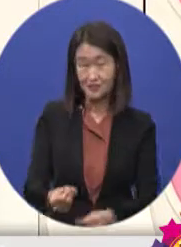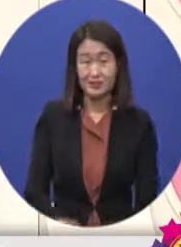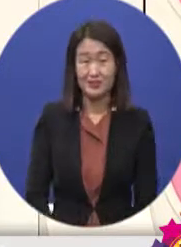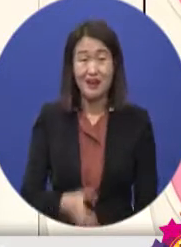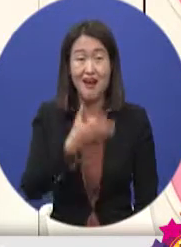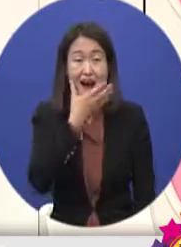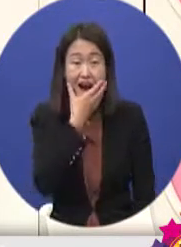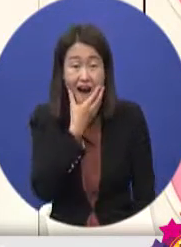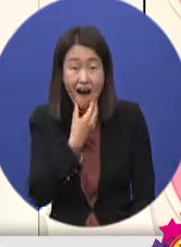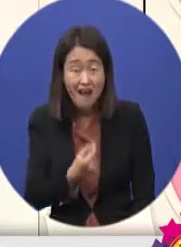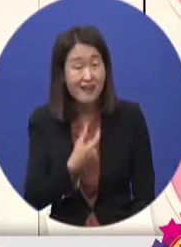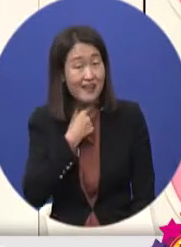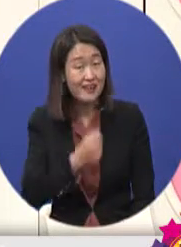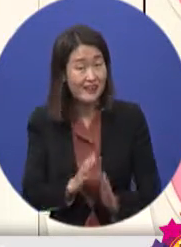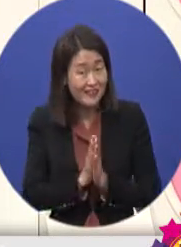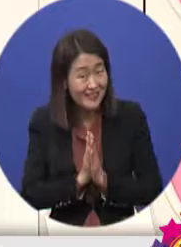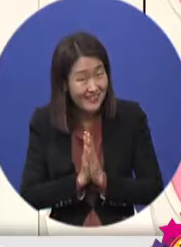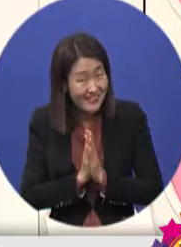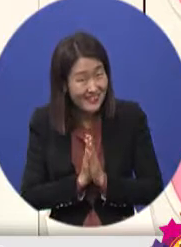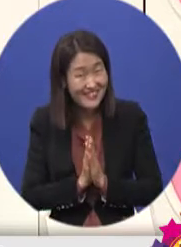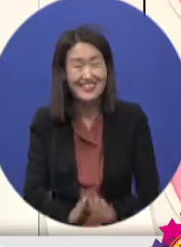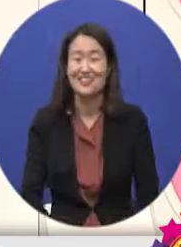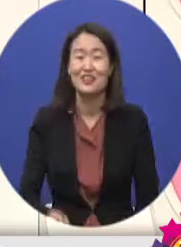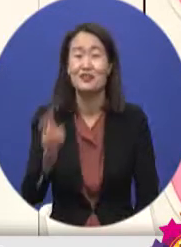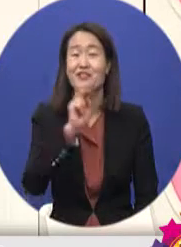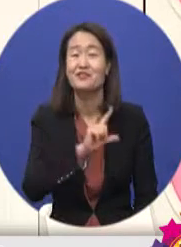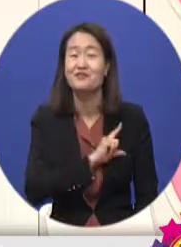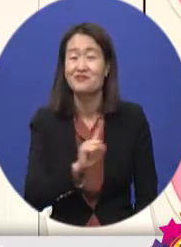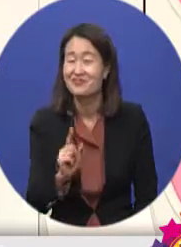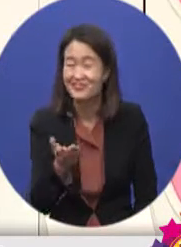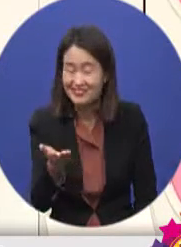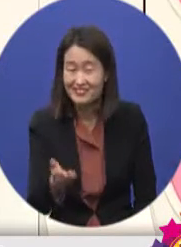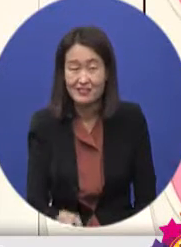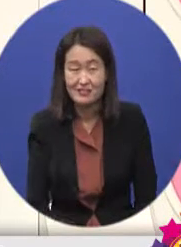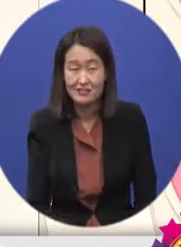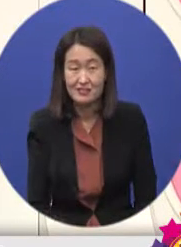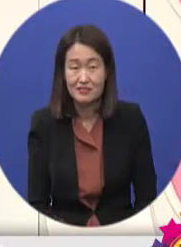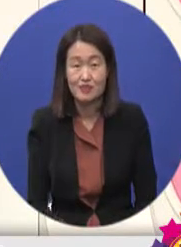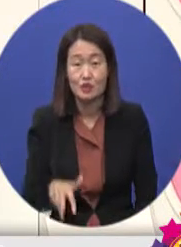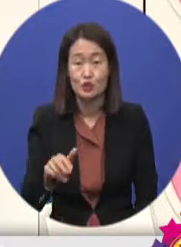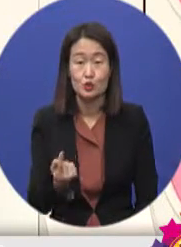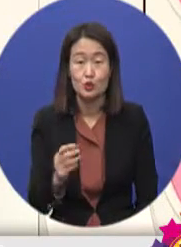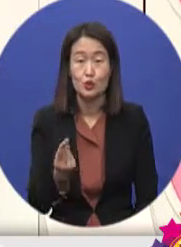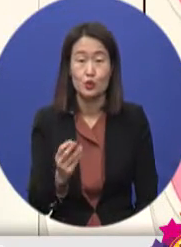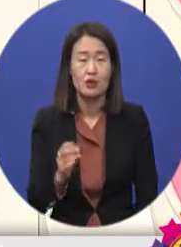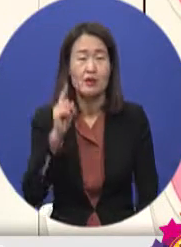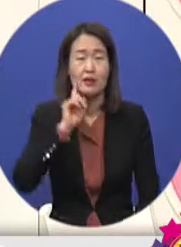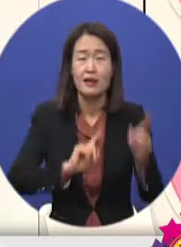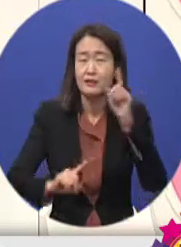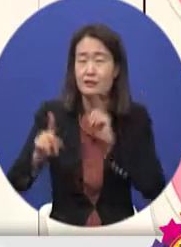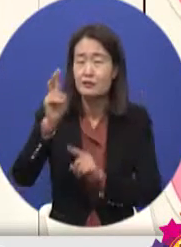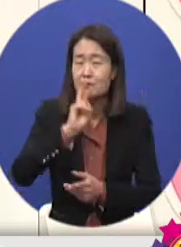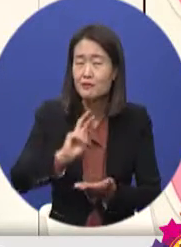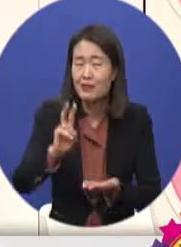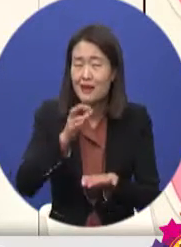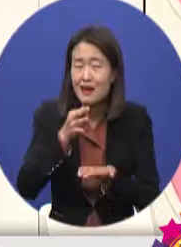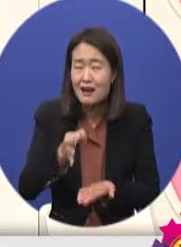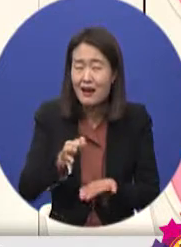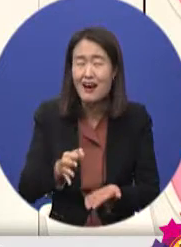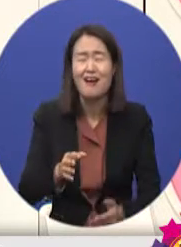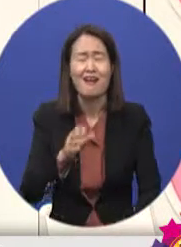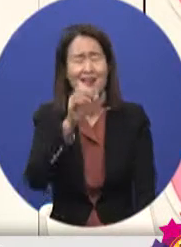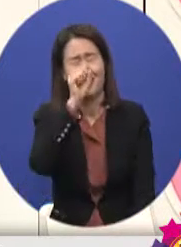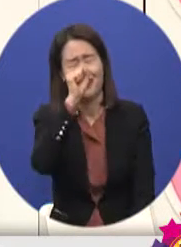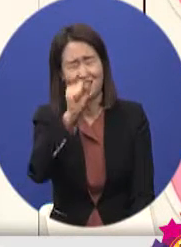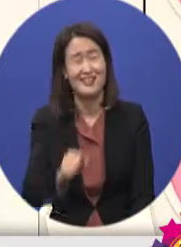이렇게 행복하시길 감사합니다. 바라면서 네. 노래는 어떤 노래 부를까요? 조용필 씨의 상처를 부르려고요. 아이,